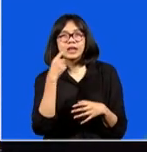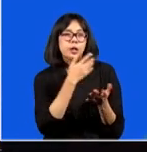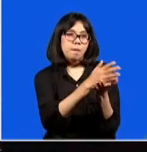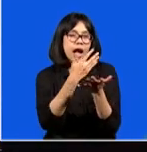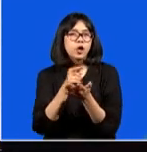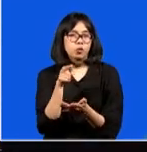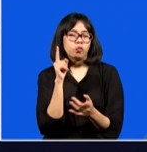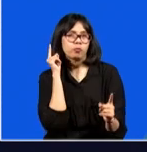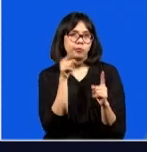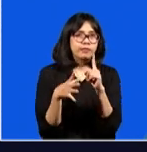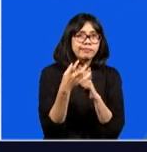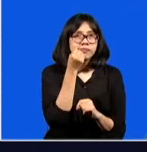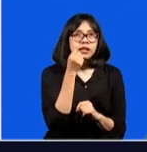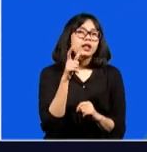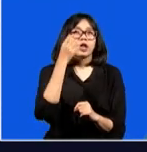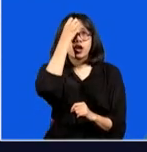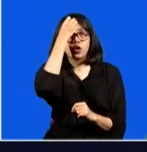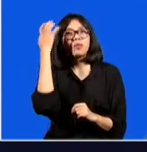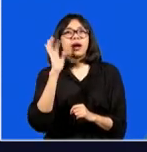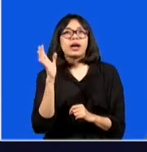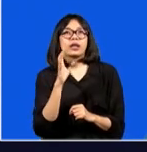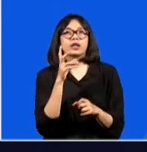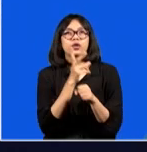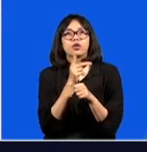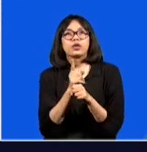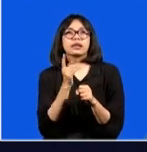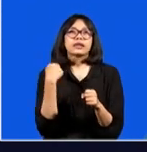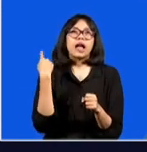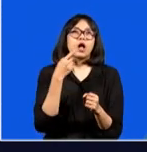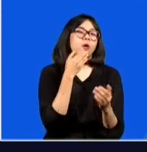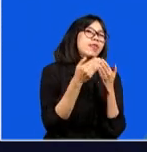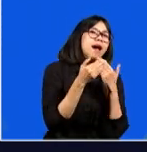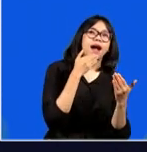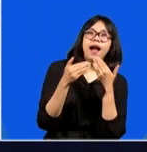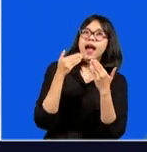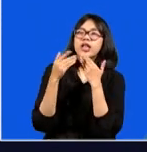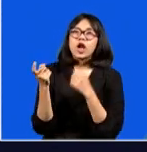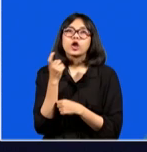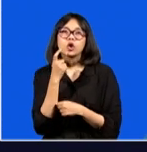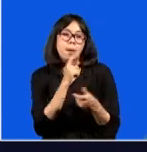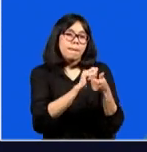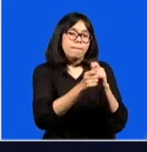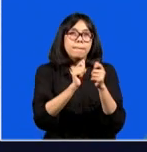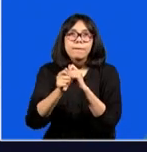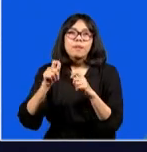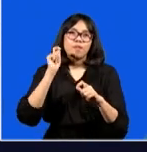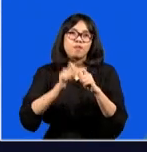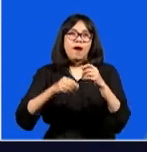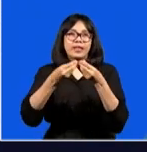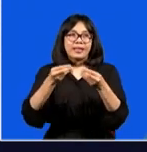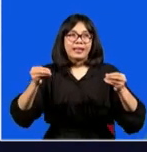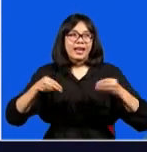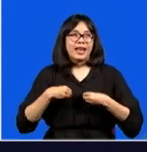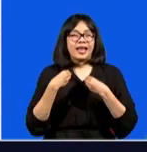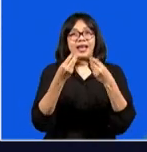jangan lupa bapak ibu guru selalu banyak tanya banyak coba dan banyak karya Terima kasih sekali